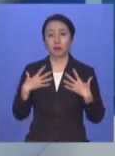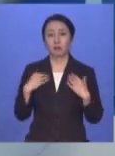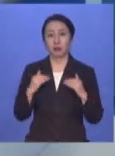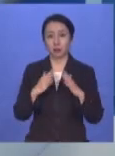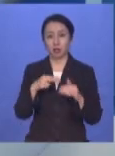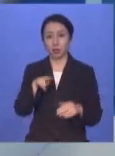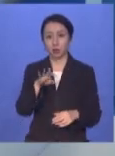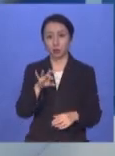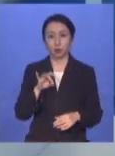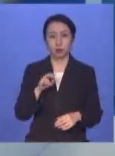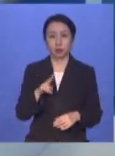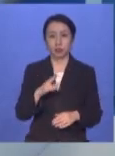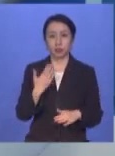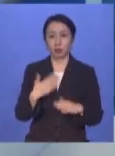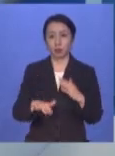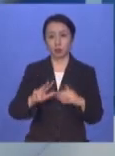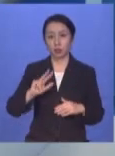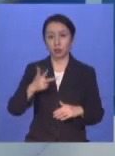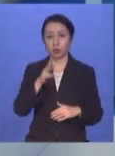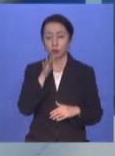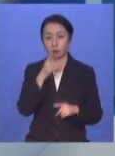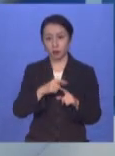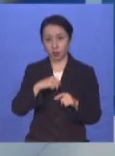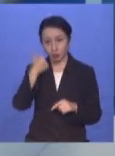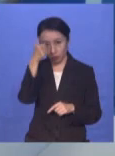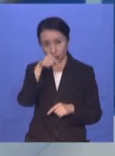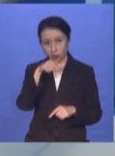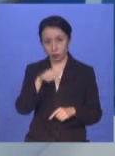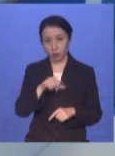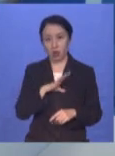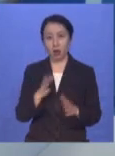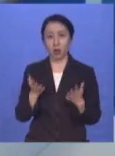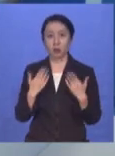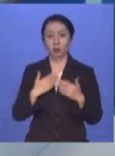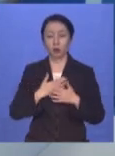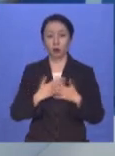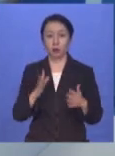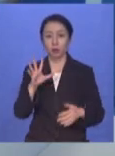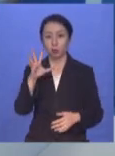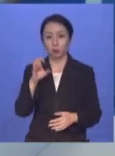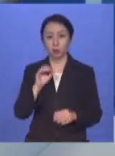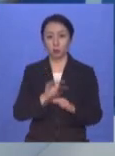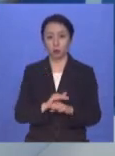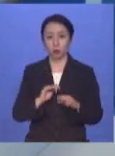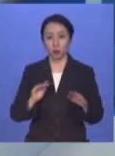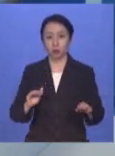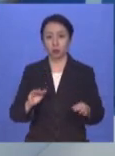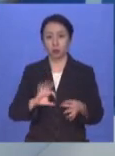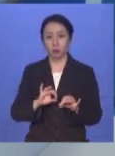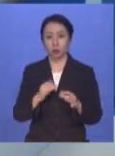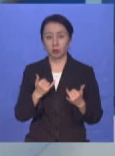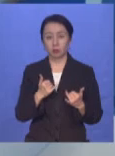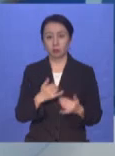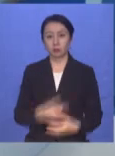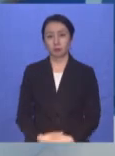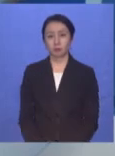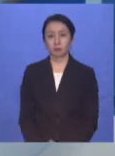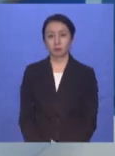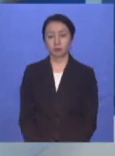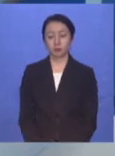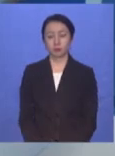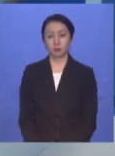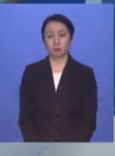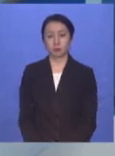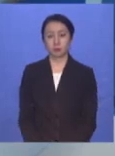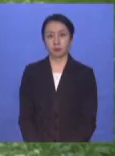В оздоровительном лагере «Достык» завершился третий сезон. В этом году здесь уже отдохнули более 500 детей. Подробнее смотрите в следующем